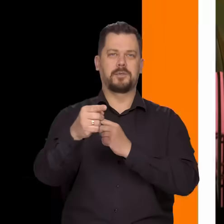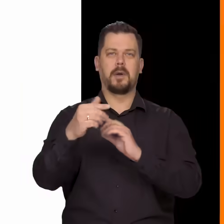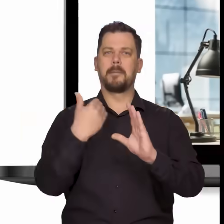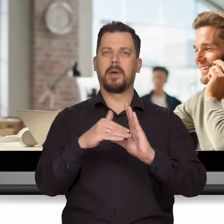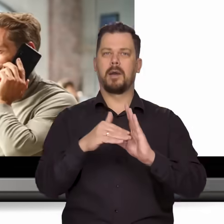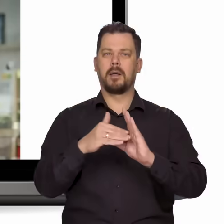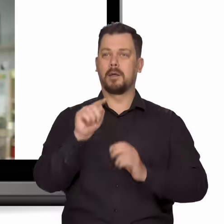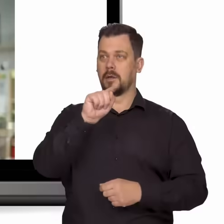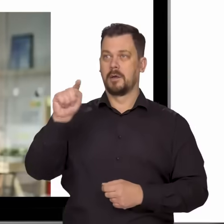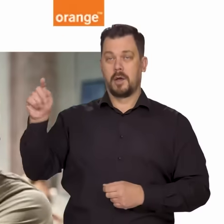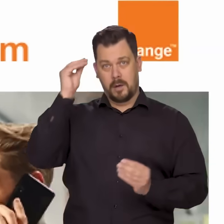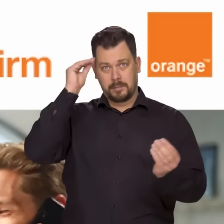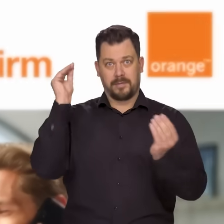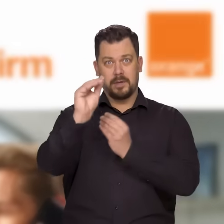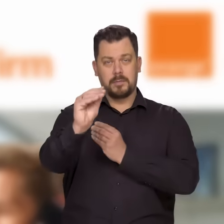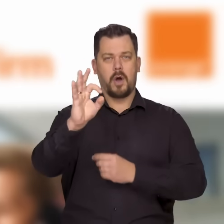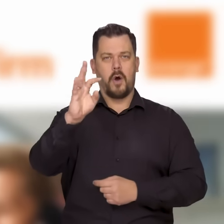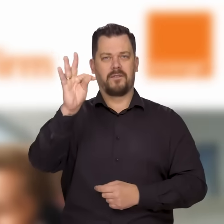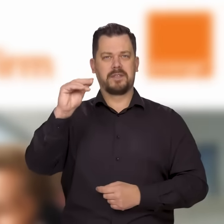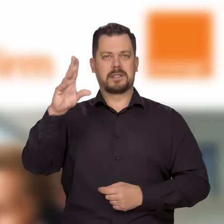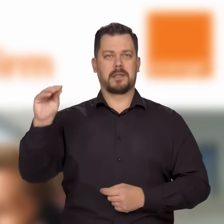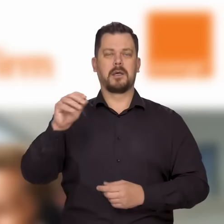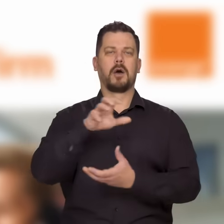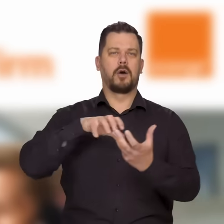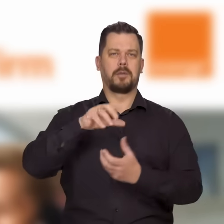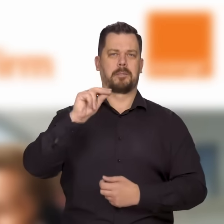godzin dostaniesz maila z adresu powiadomienia